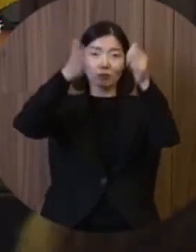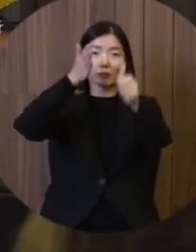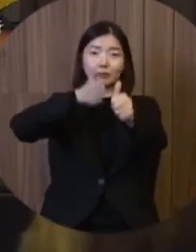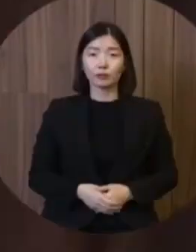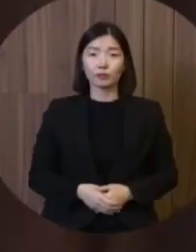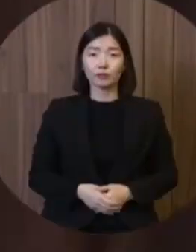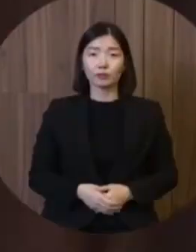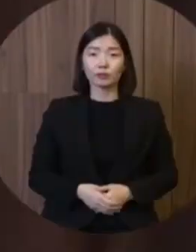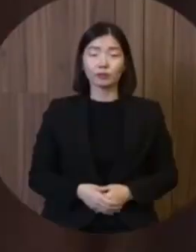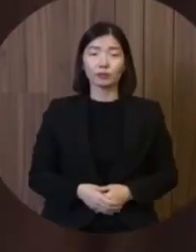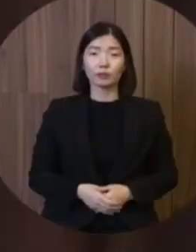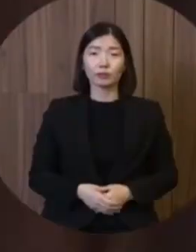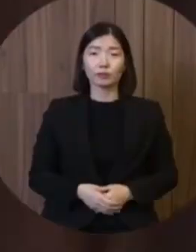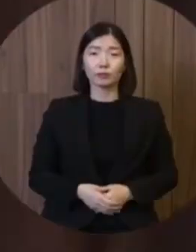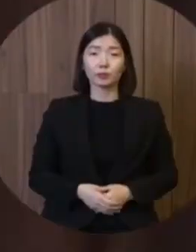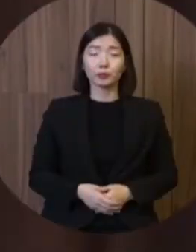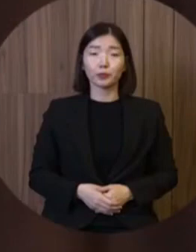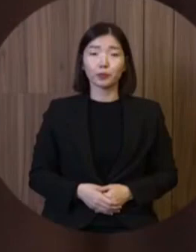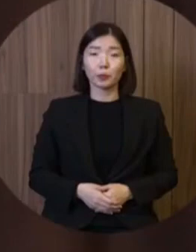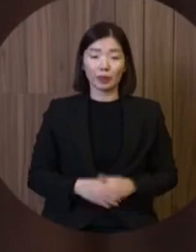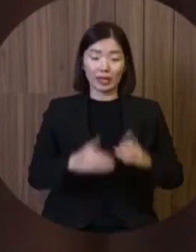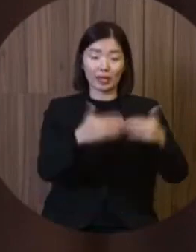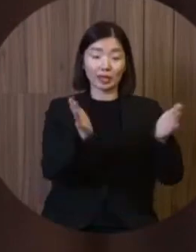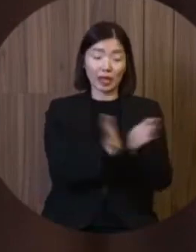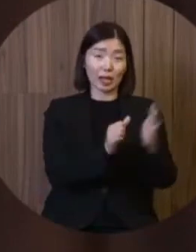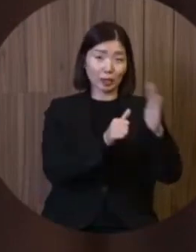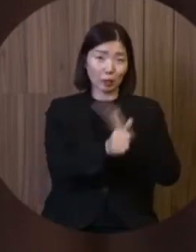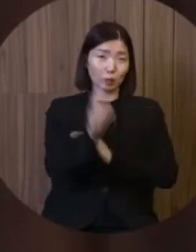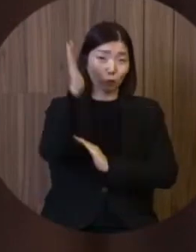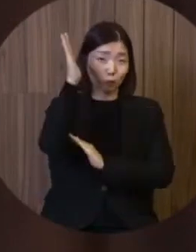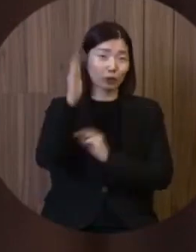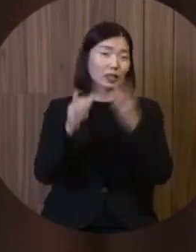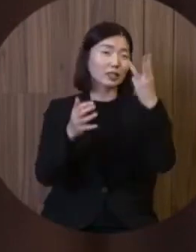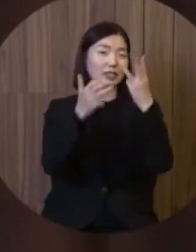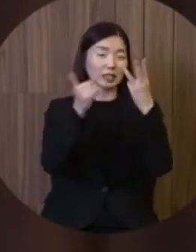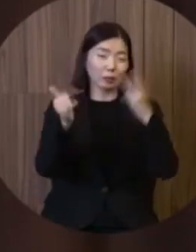부탁드리겠습니다. 네, 이상으로 당대표 후보자 세 분의 연설을 마치겠습니다.